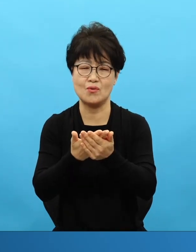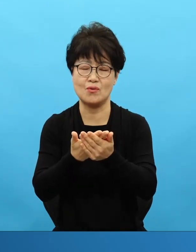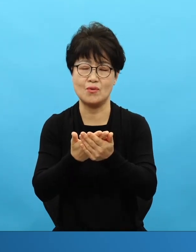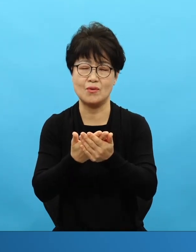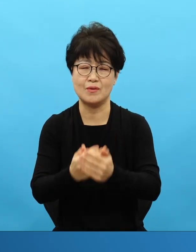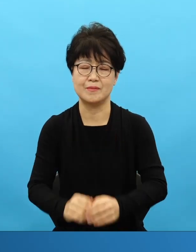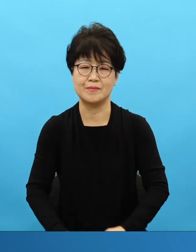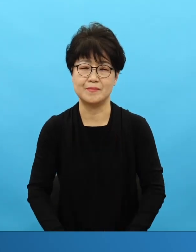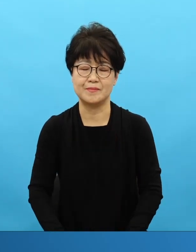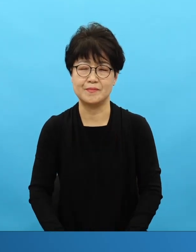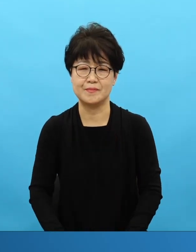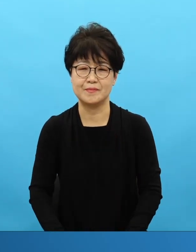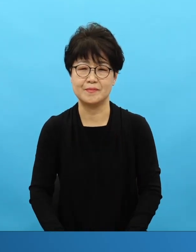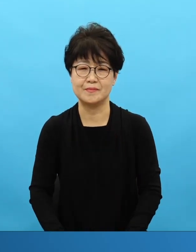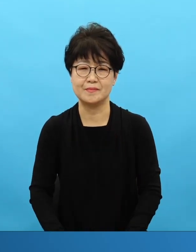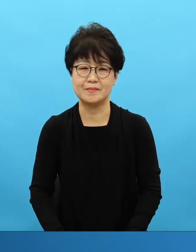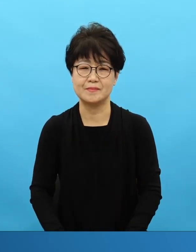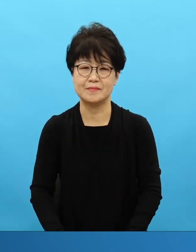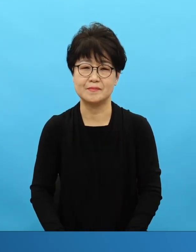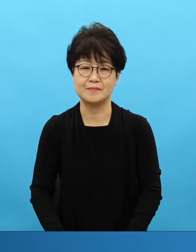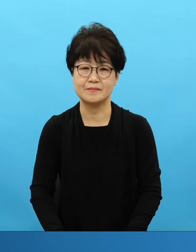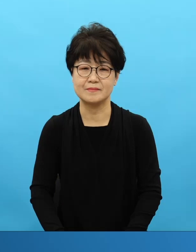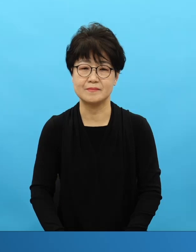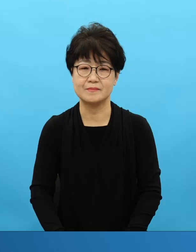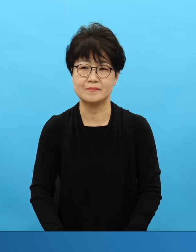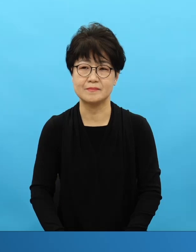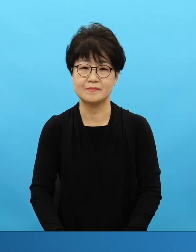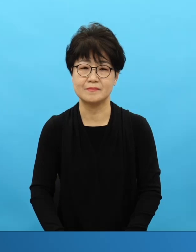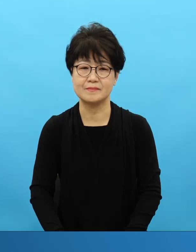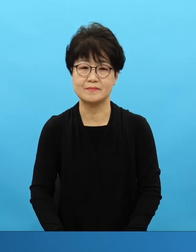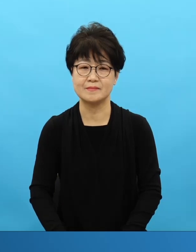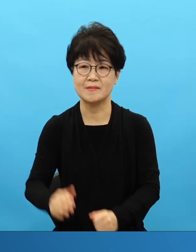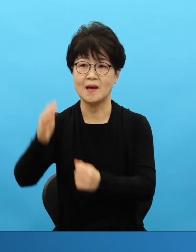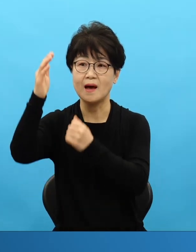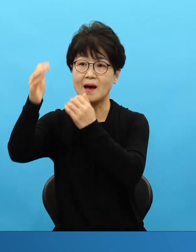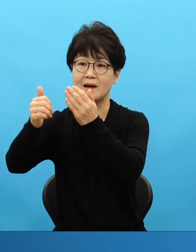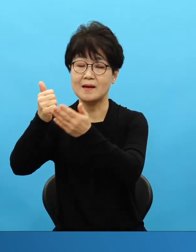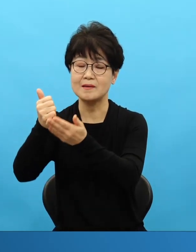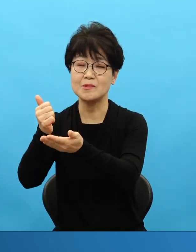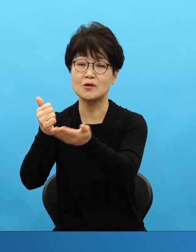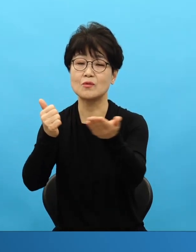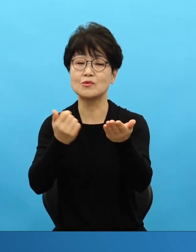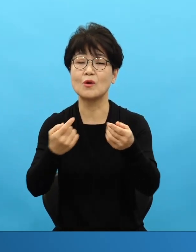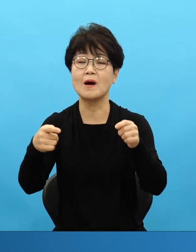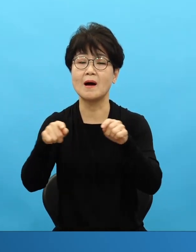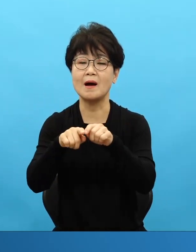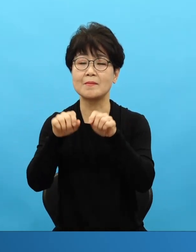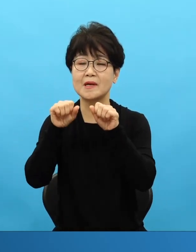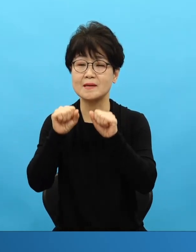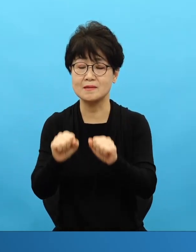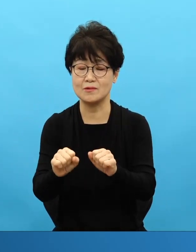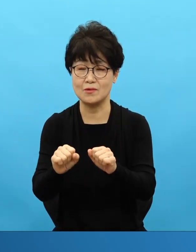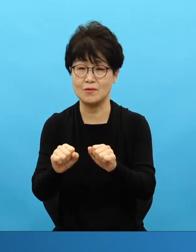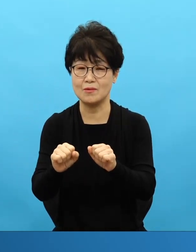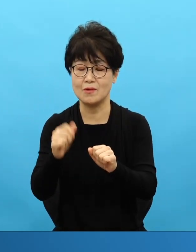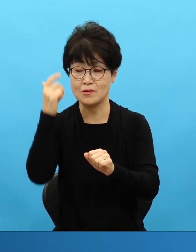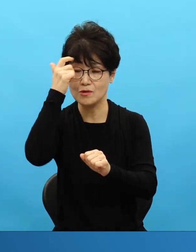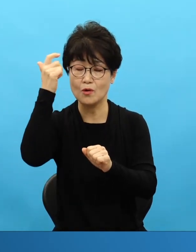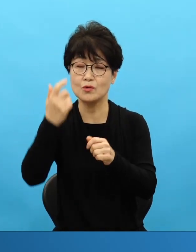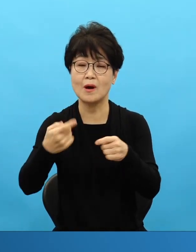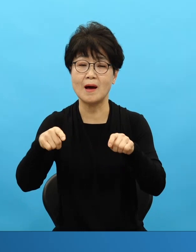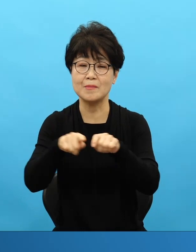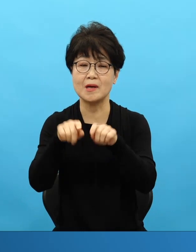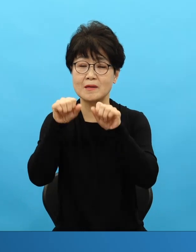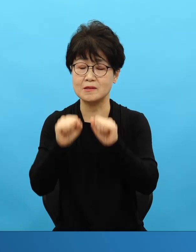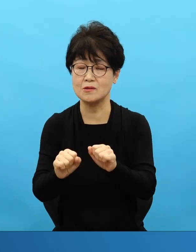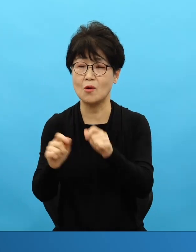뭐 답답할 것 없어. 하나님 여러분 함께 계시고 영으로 눈에 가시기 때문에 언약 누리는 거. You don't have to be frustrated.